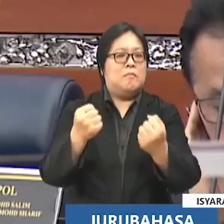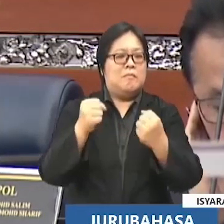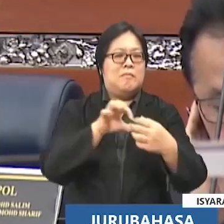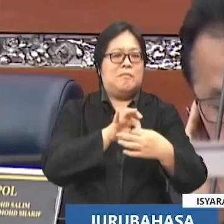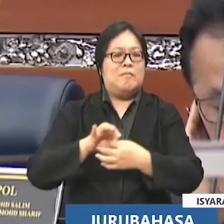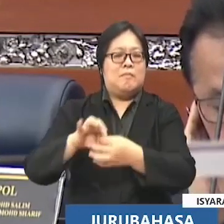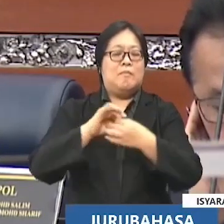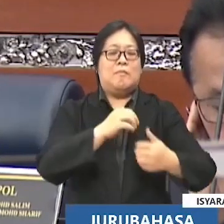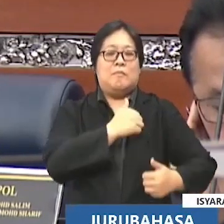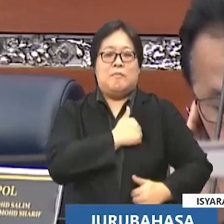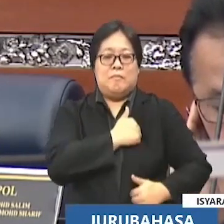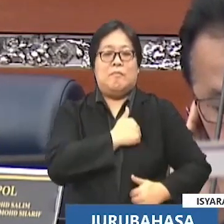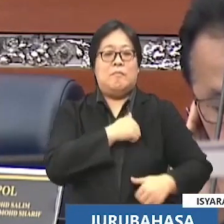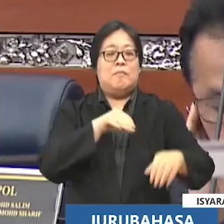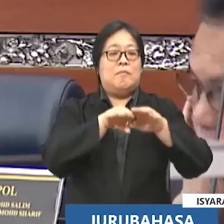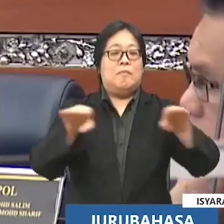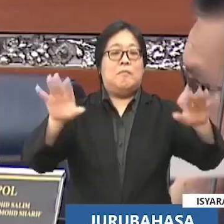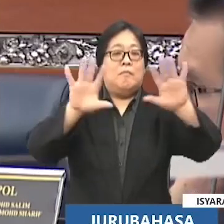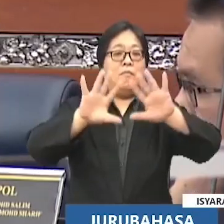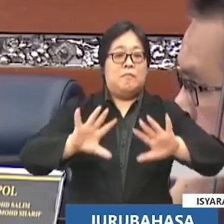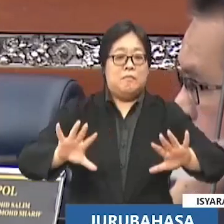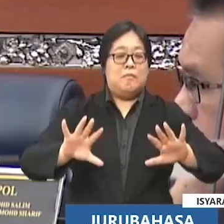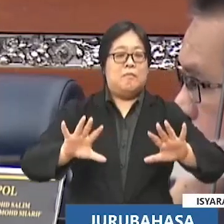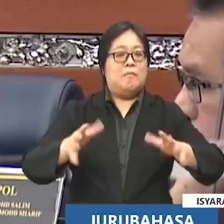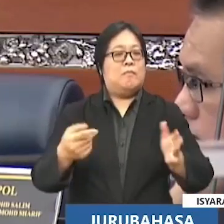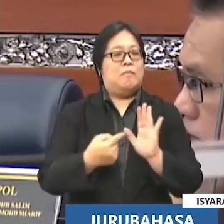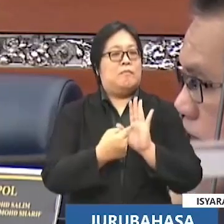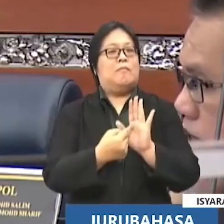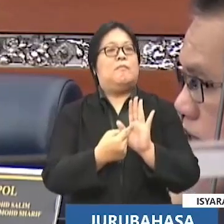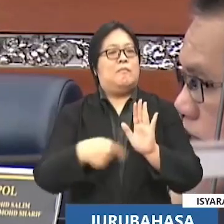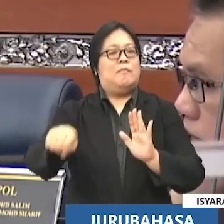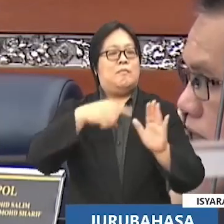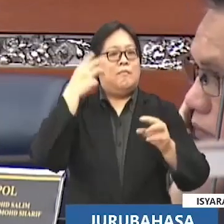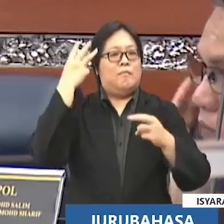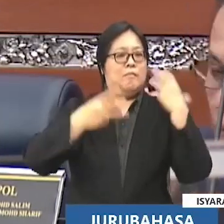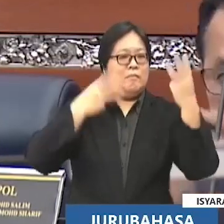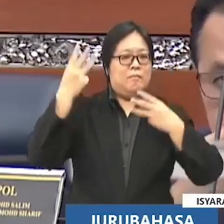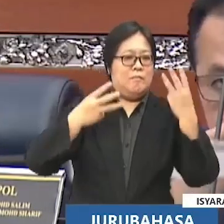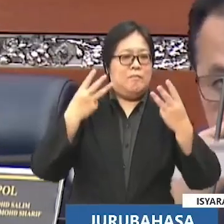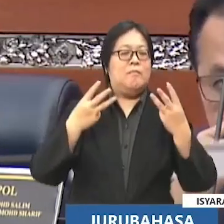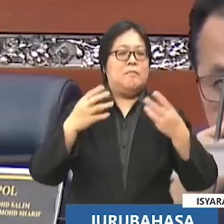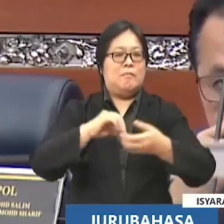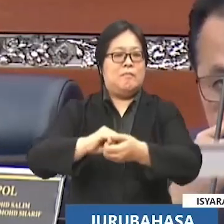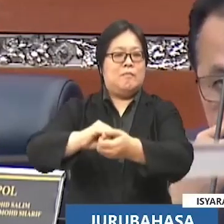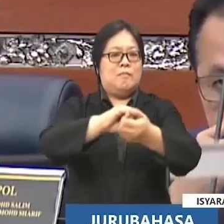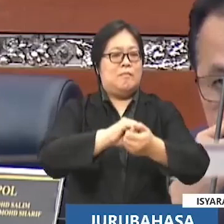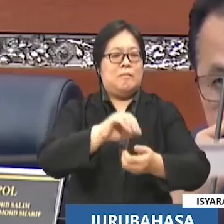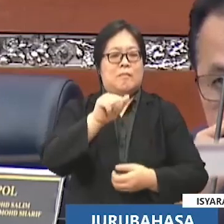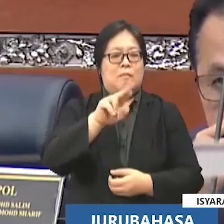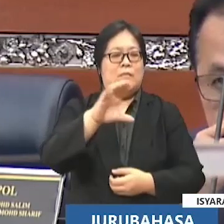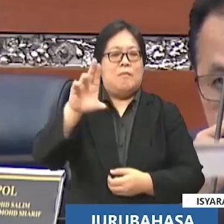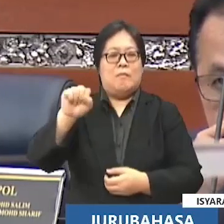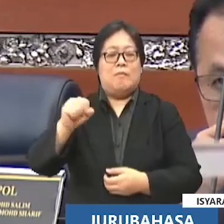kerjasama pertahanan di peringkat ASEAN yang menyuarakan kegusaran terhadap kerjasama Aukus